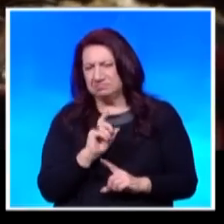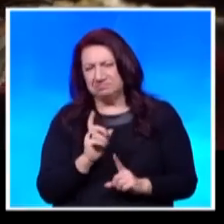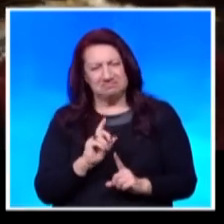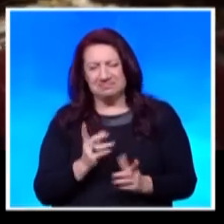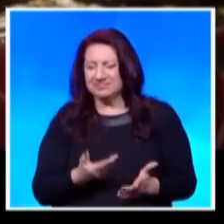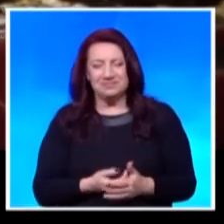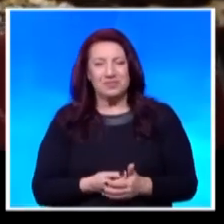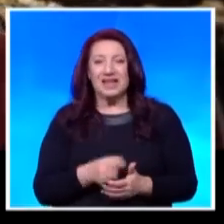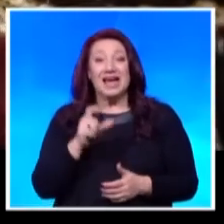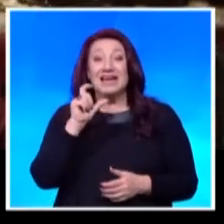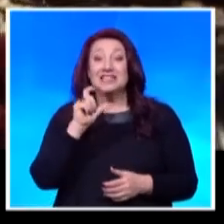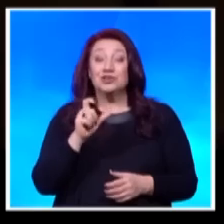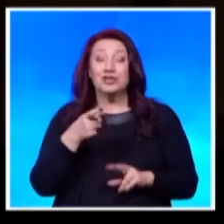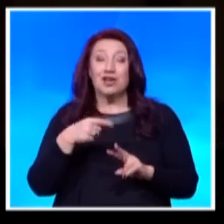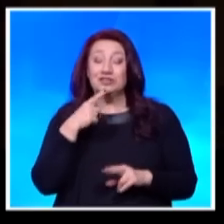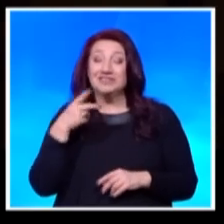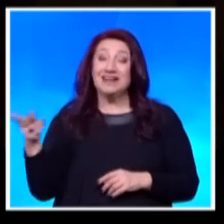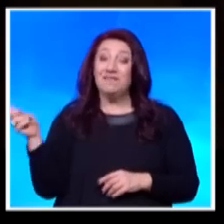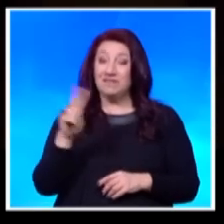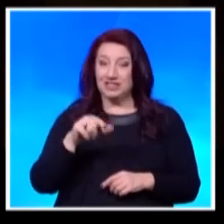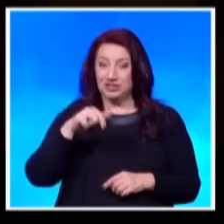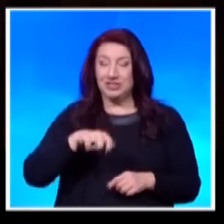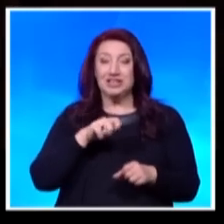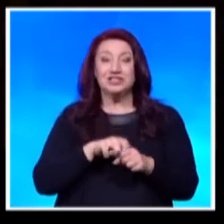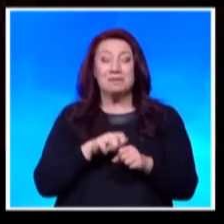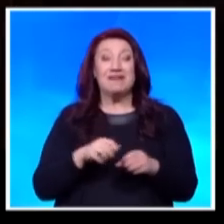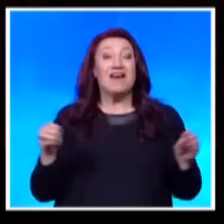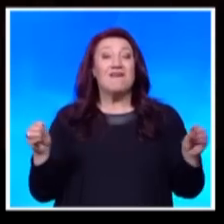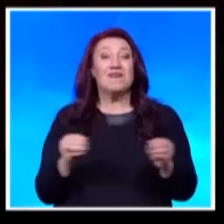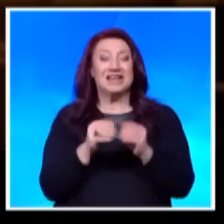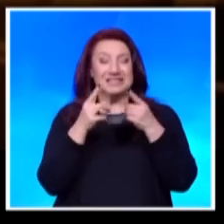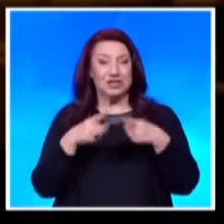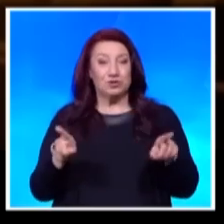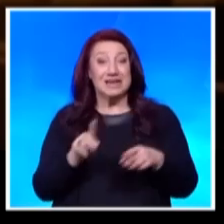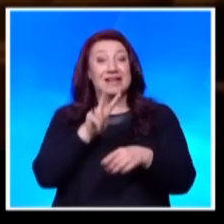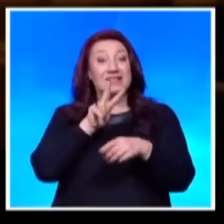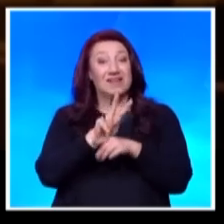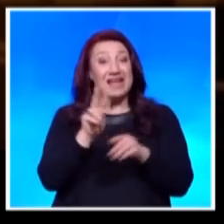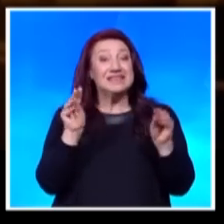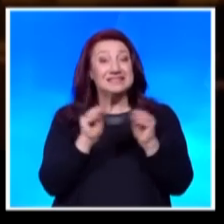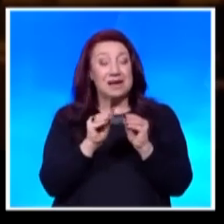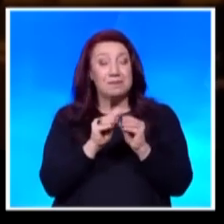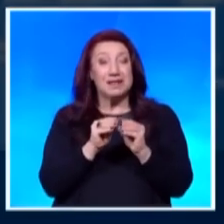Соня Йончева се завръща за Великденски концерт на 12 април в зала България.